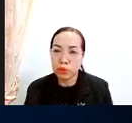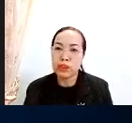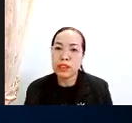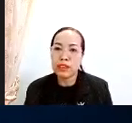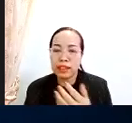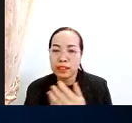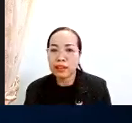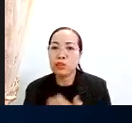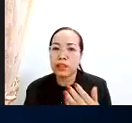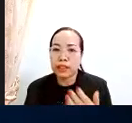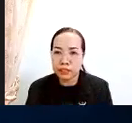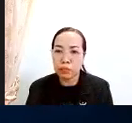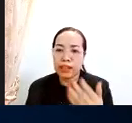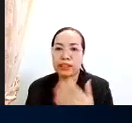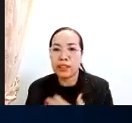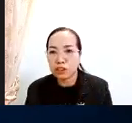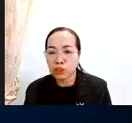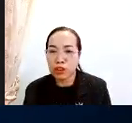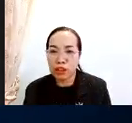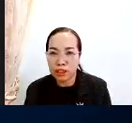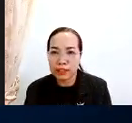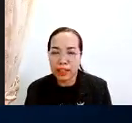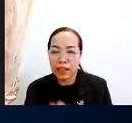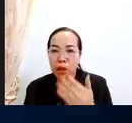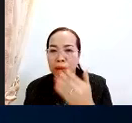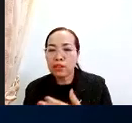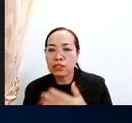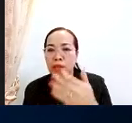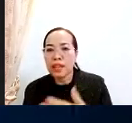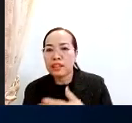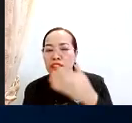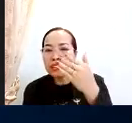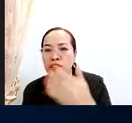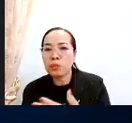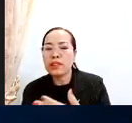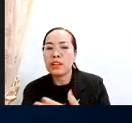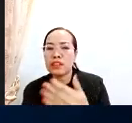phiếp chúc chay tàng đại cứu tàng nhóm tàng tệ chôn tặng ác nia cha đau tầm khăn